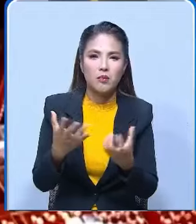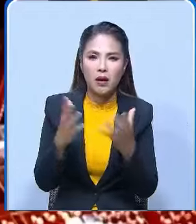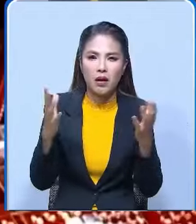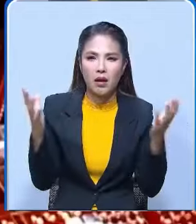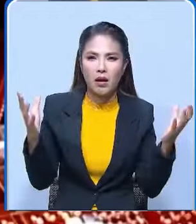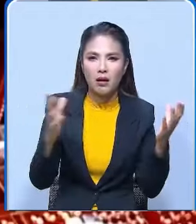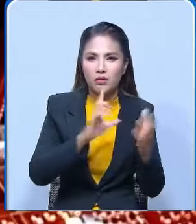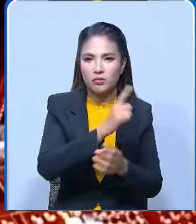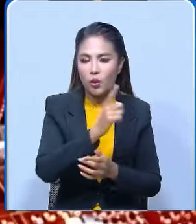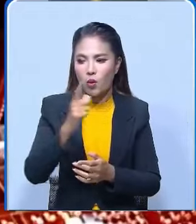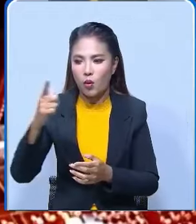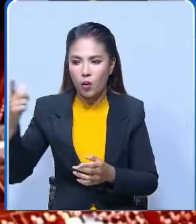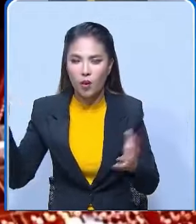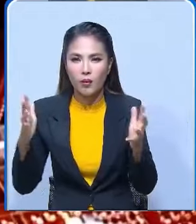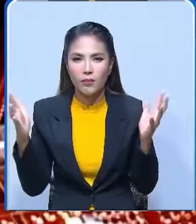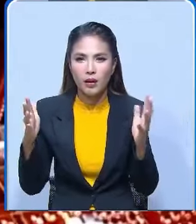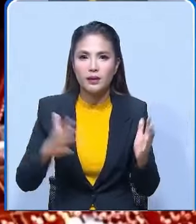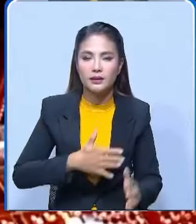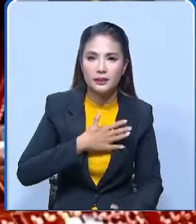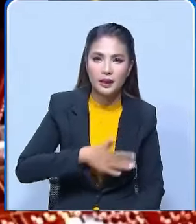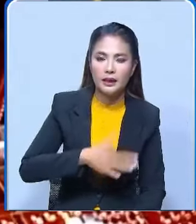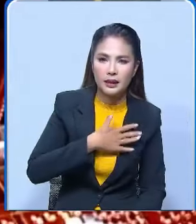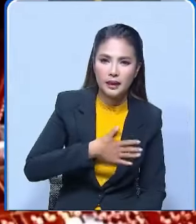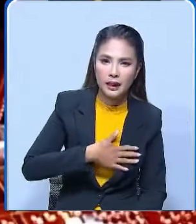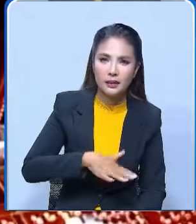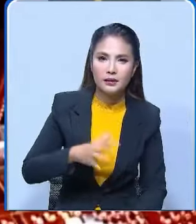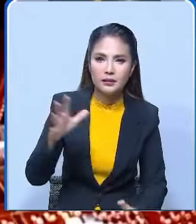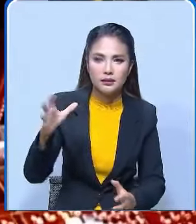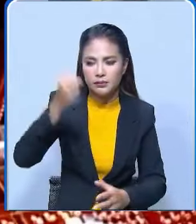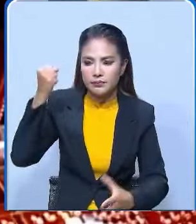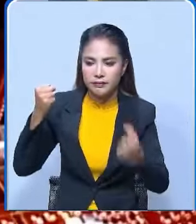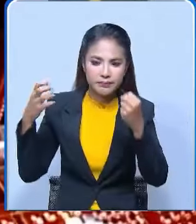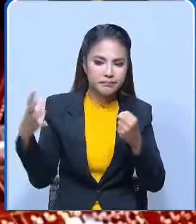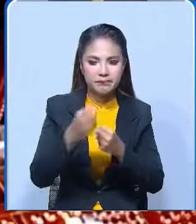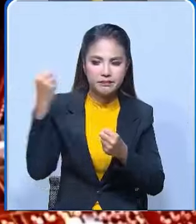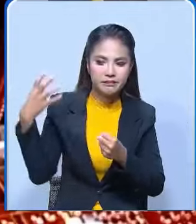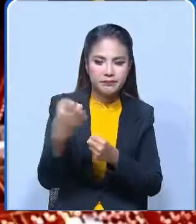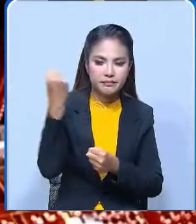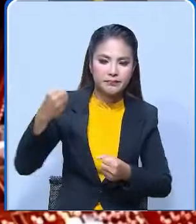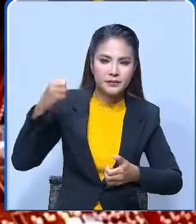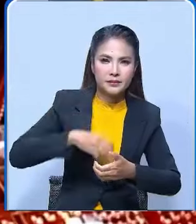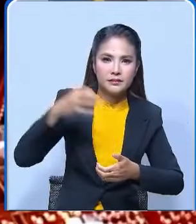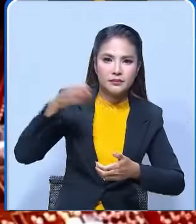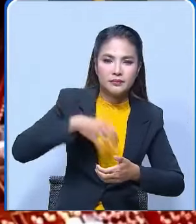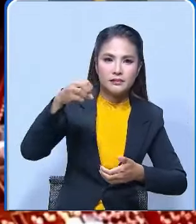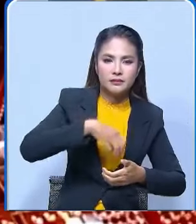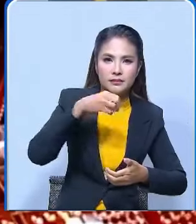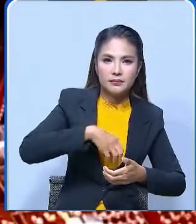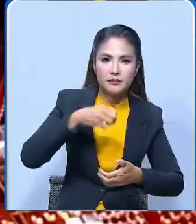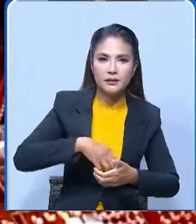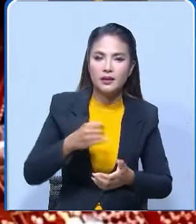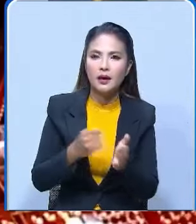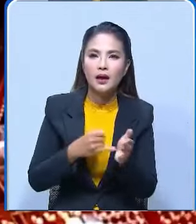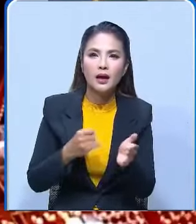แล้วเนี่ยเขาก่อเหตุแบบใจเย็นเห็นไหมค่อยๆรูดทองลงมาแบบเนี้ยเนี่ยแล้วก็เก็บใส่กระเป๋า เป็นเรื่องง่ายเรื่องใดสำหรับเ